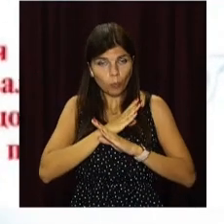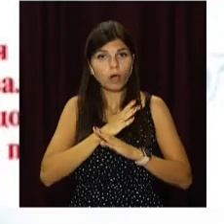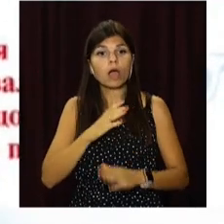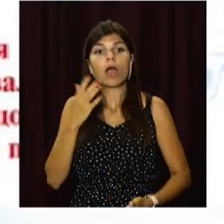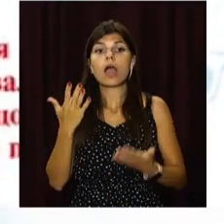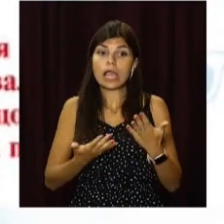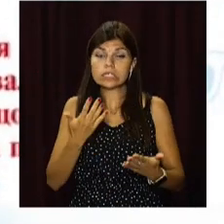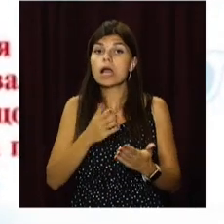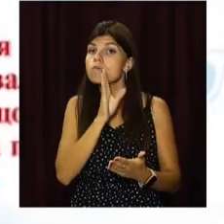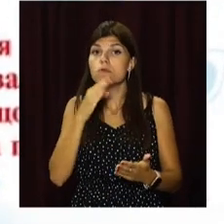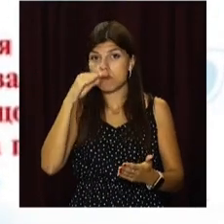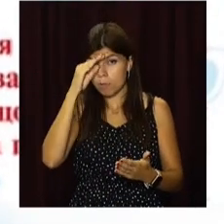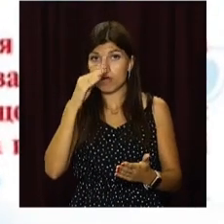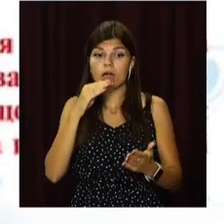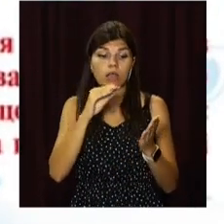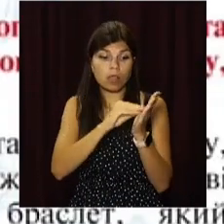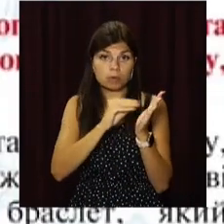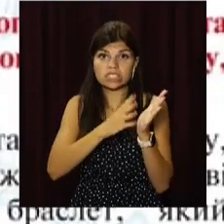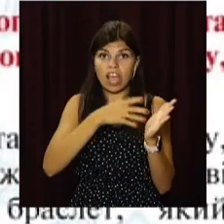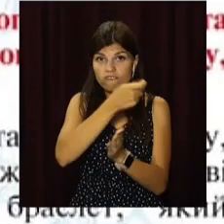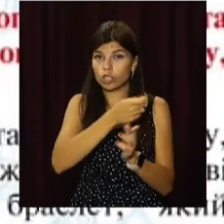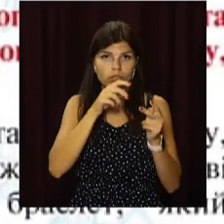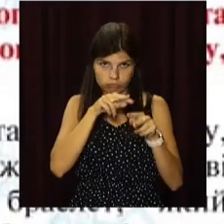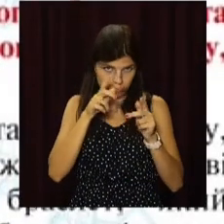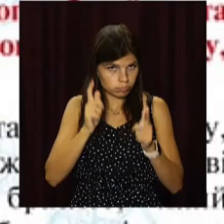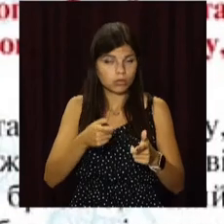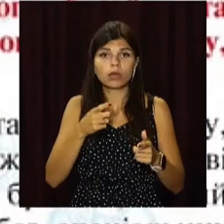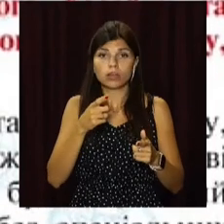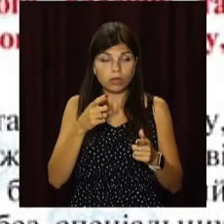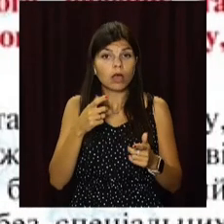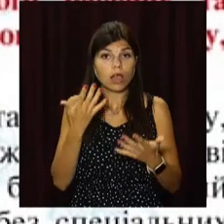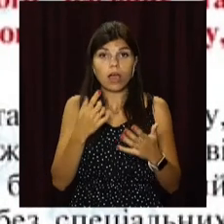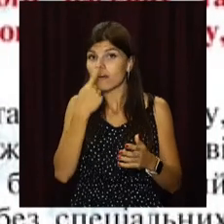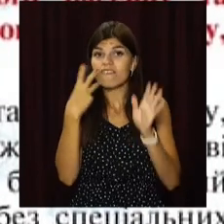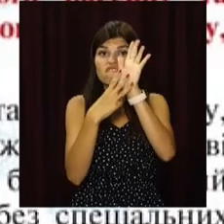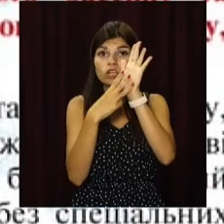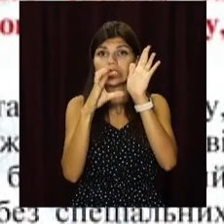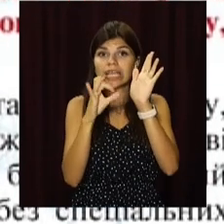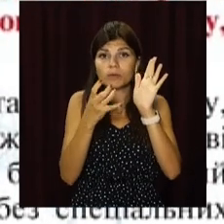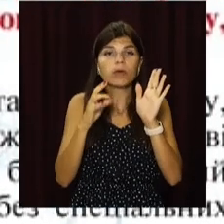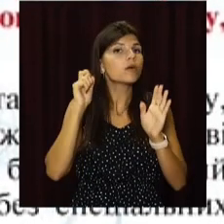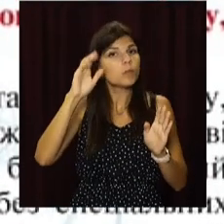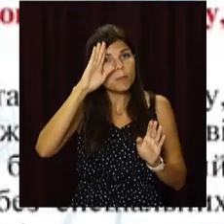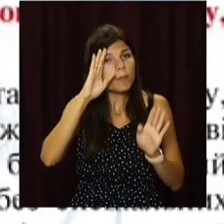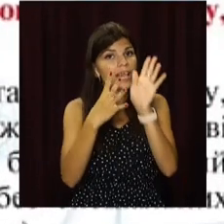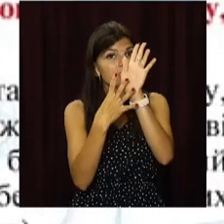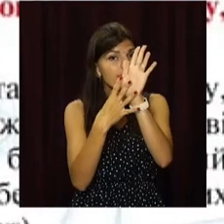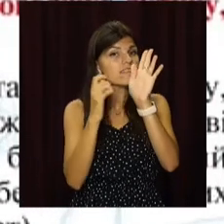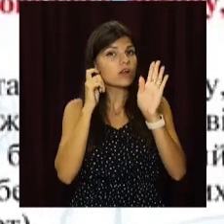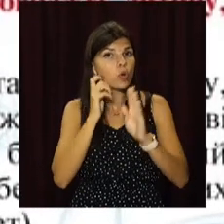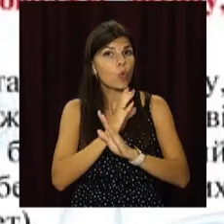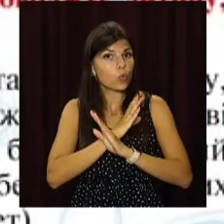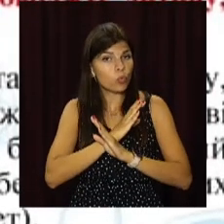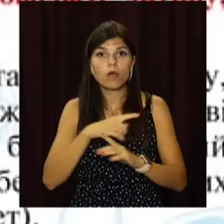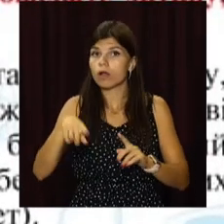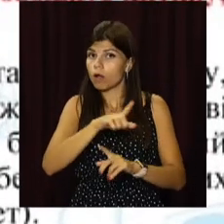батьки напишуть відповідну заяву. Нагадаю, в одному із дніпровських аквапарків 8 серпня помер 9-річний хлопчик. Досі заклад